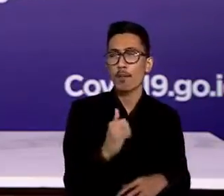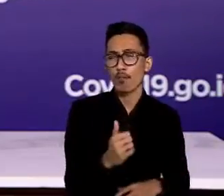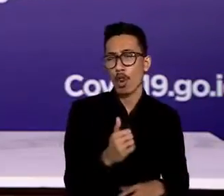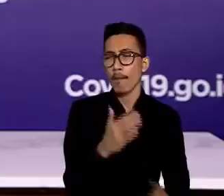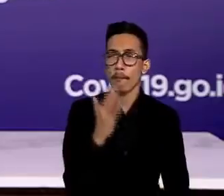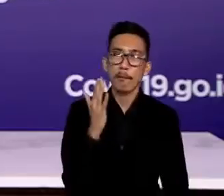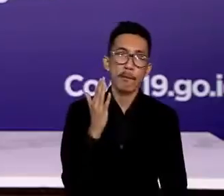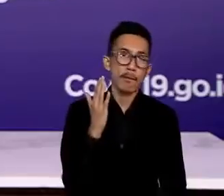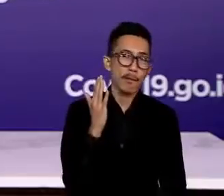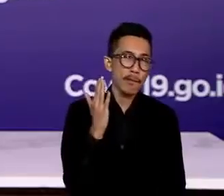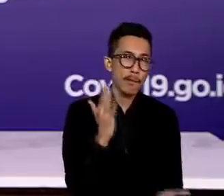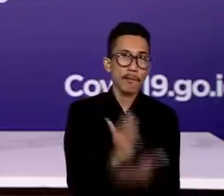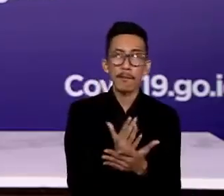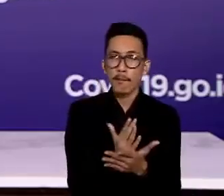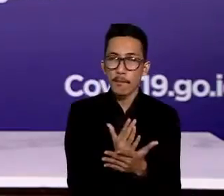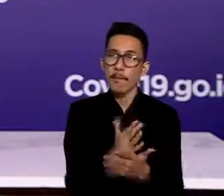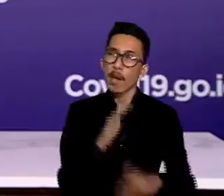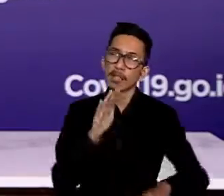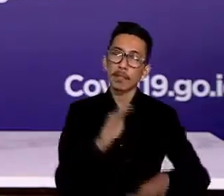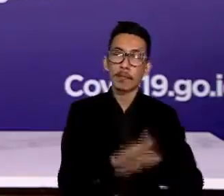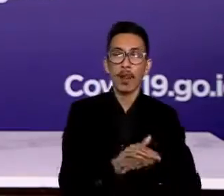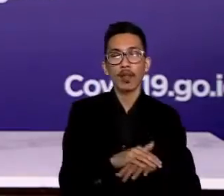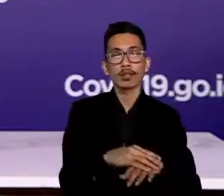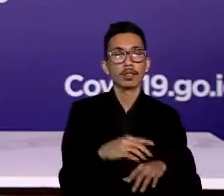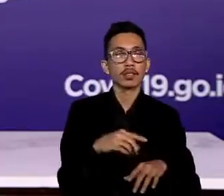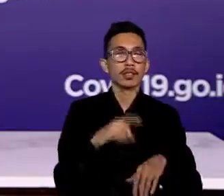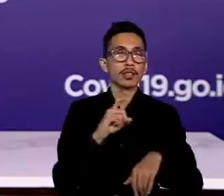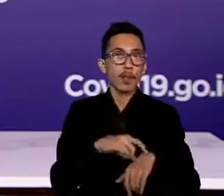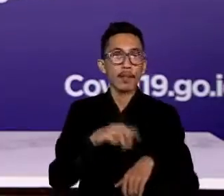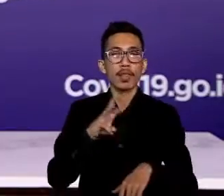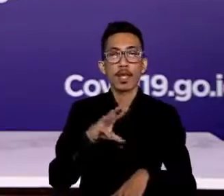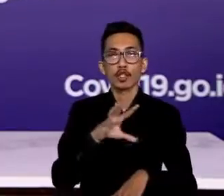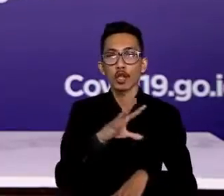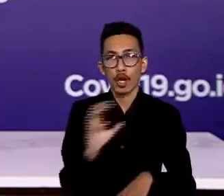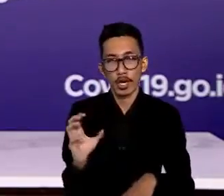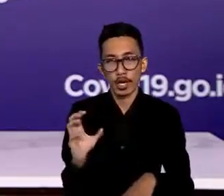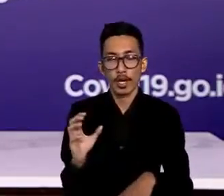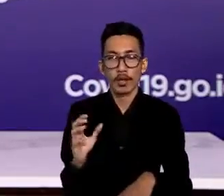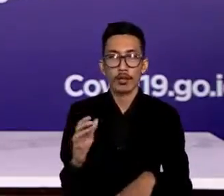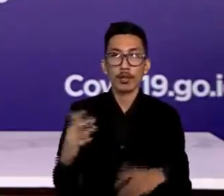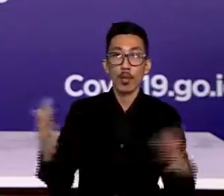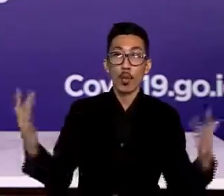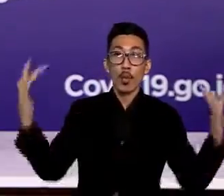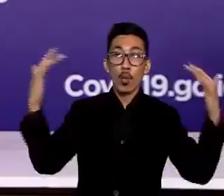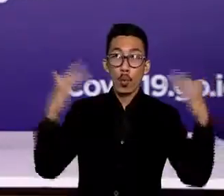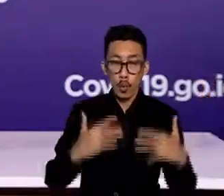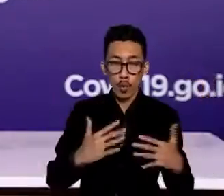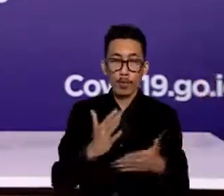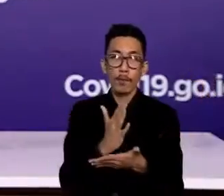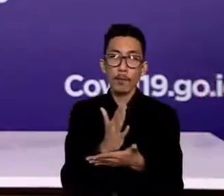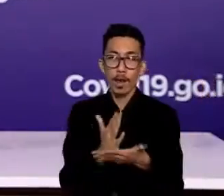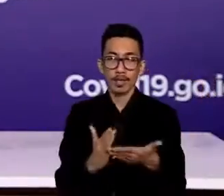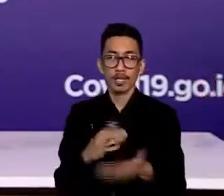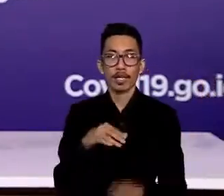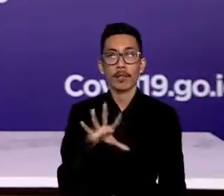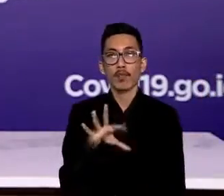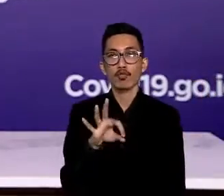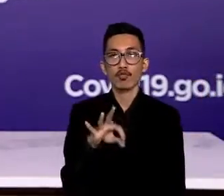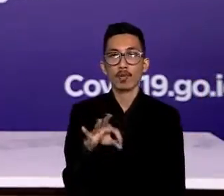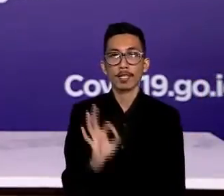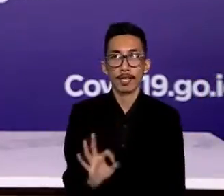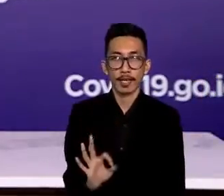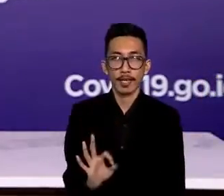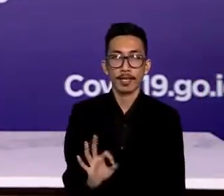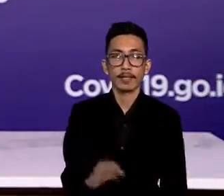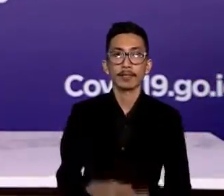15.00 dengan pembatasan pengunjung maksimal 50% kapasitas tempat kepada lanjut di Bogor apa